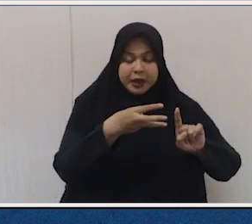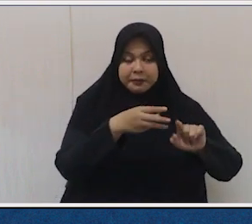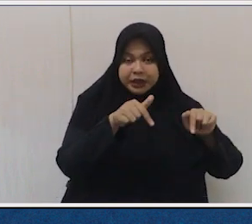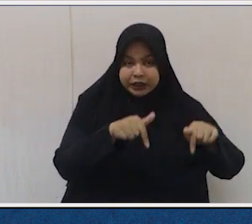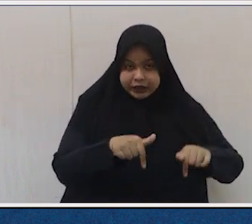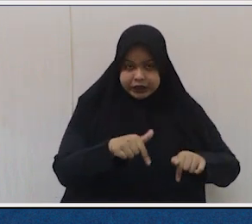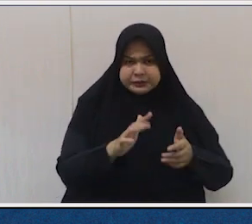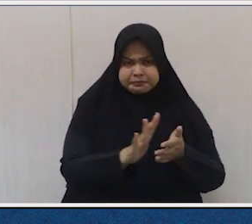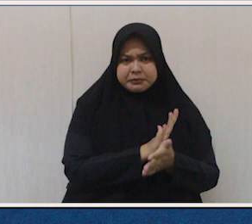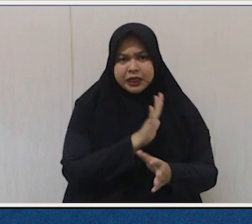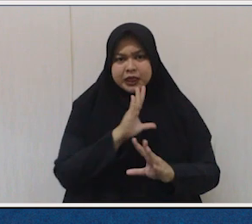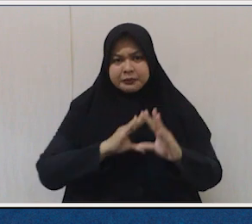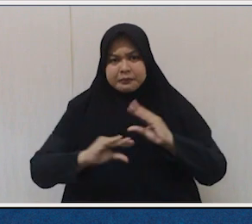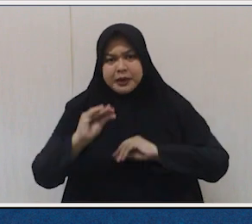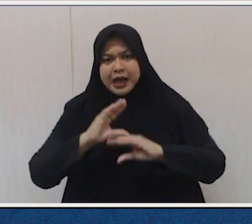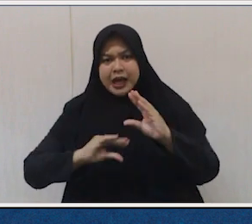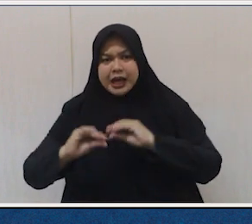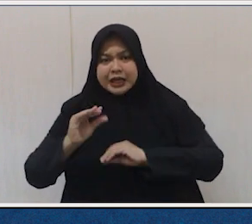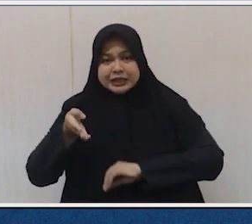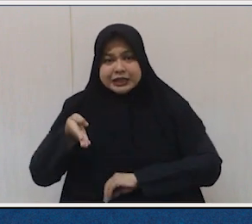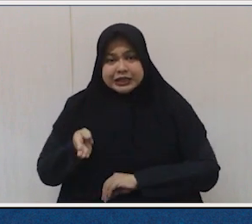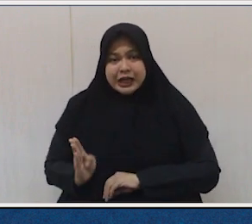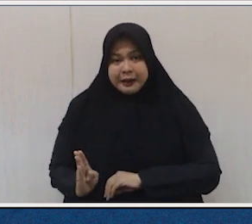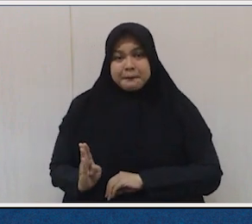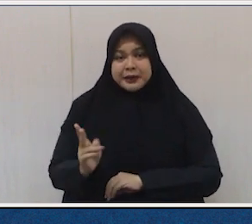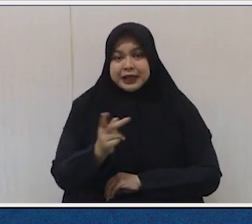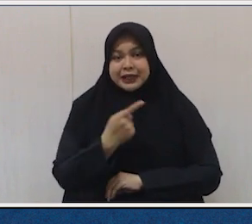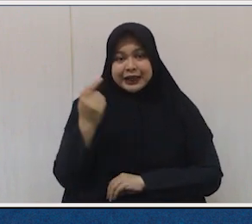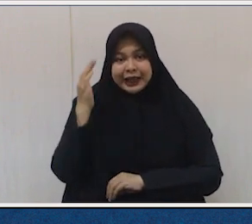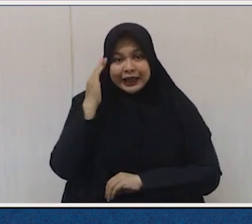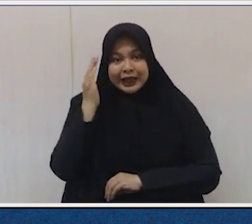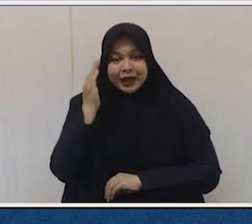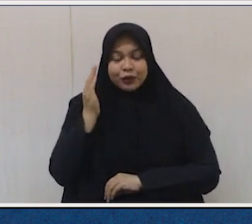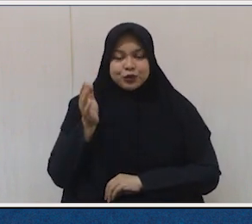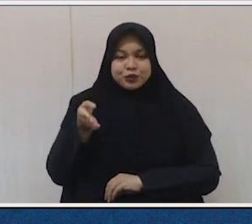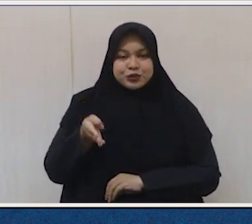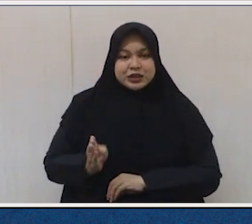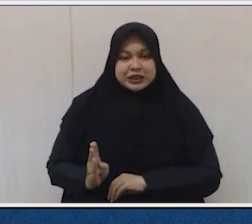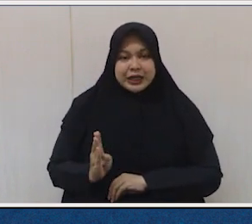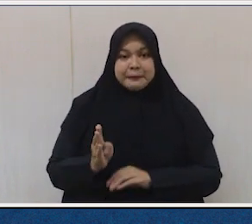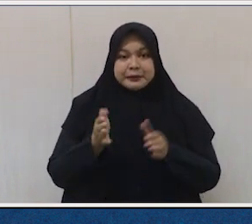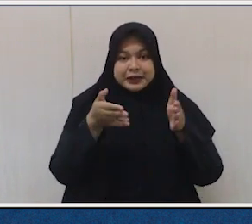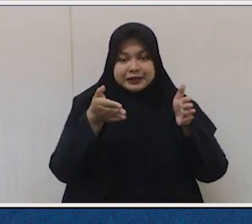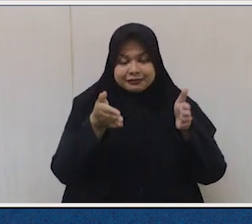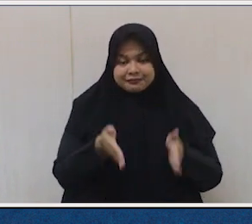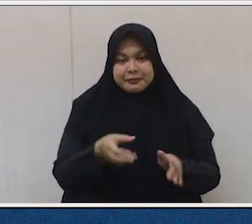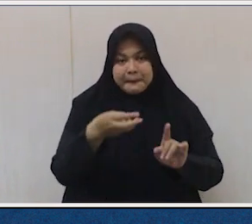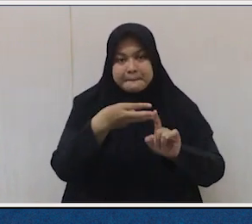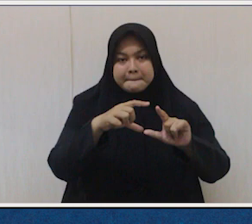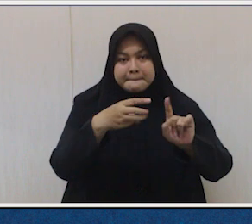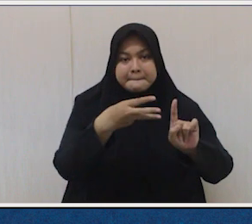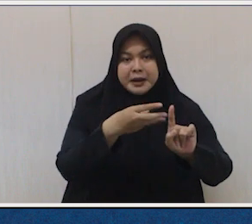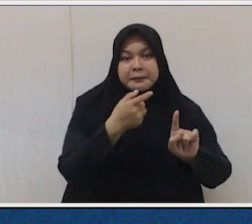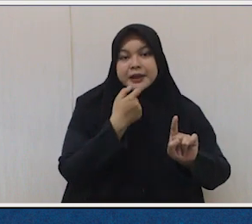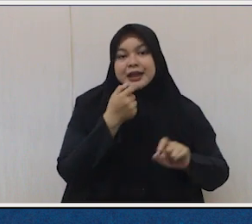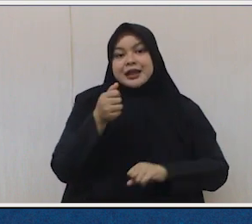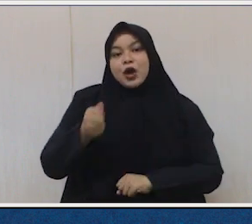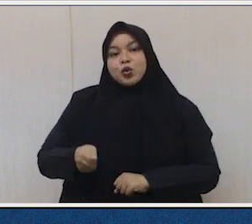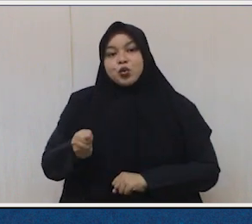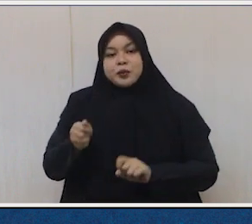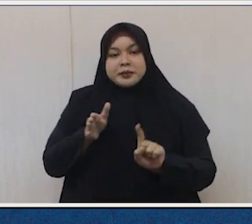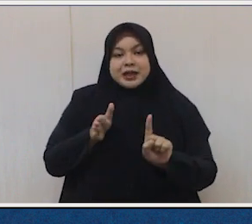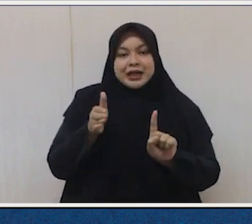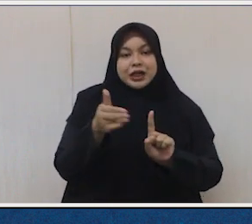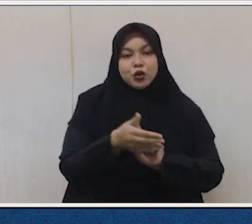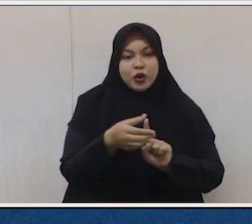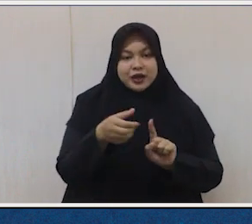sempat bahas di di Sigap ya di kantor Sigap untuk pasal untuk bab tentang eh hukum ini ya perlindungan hukum